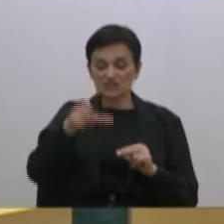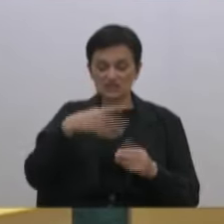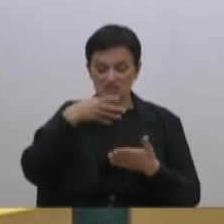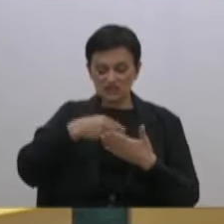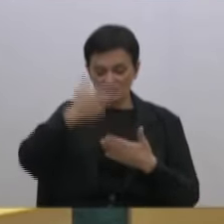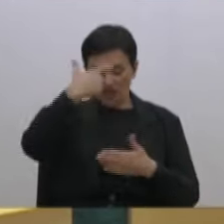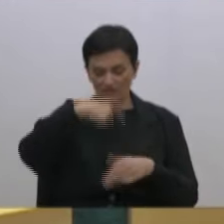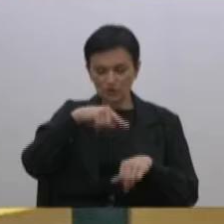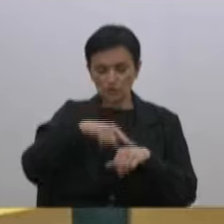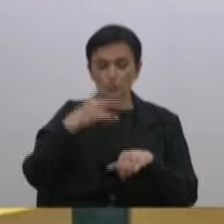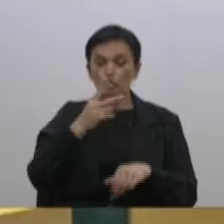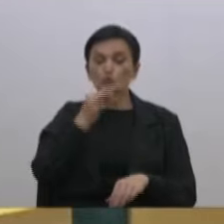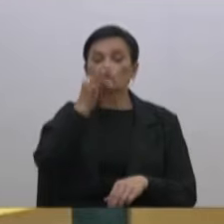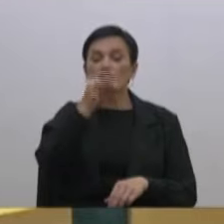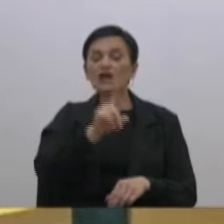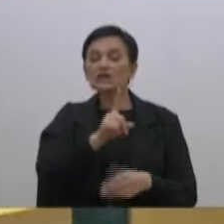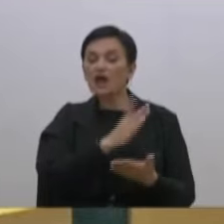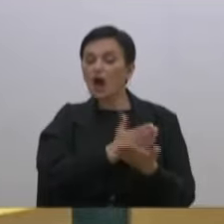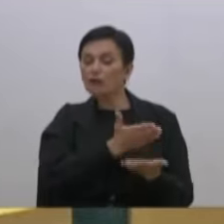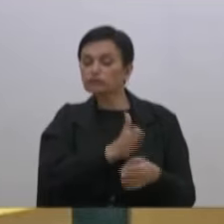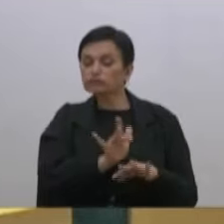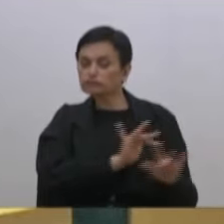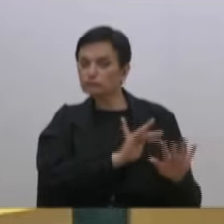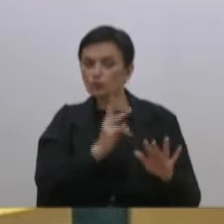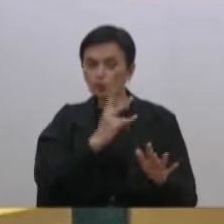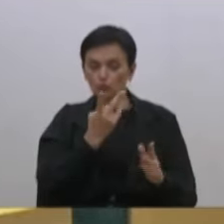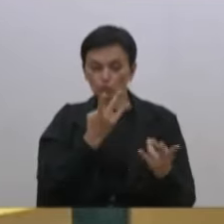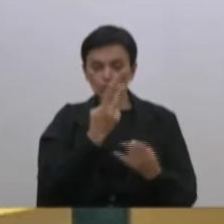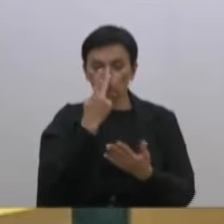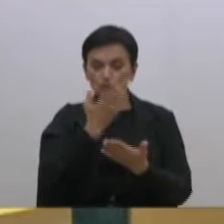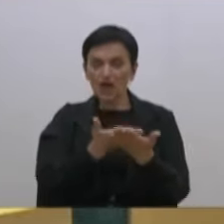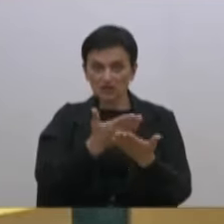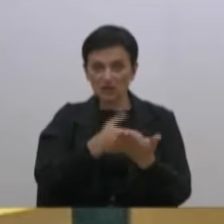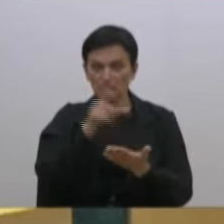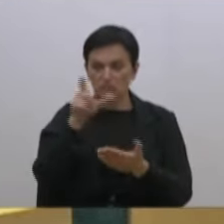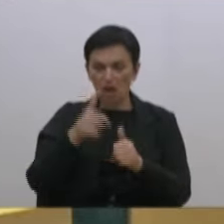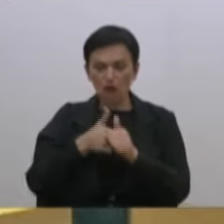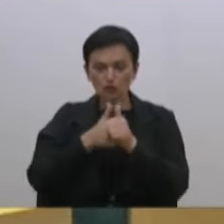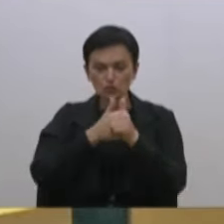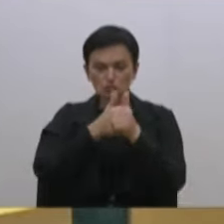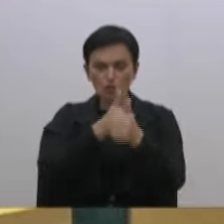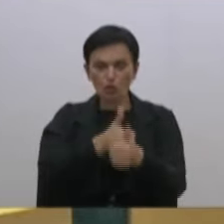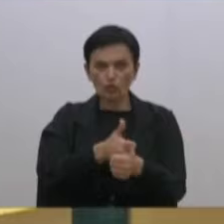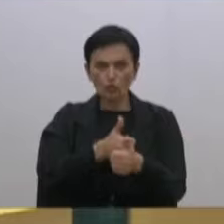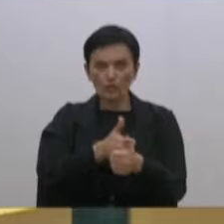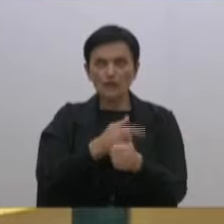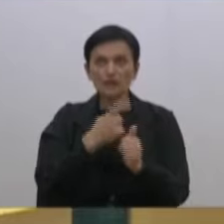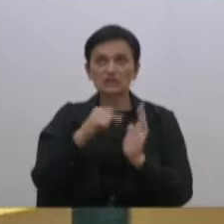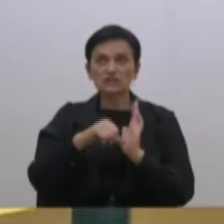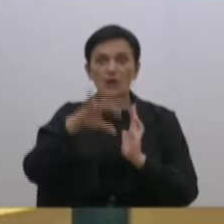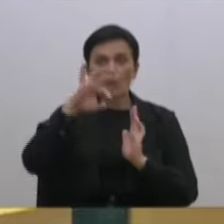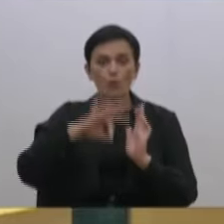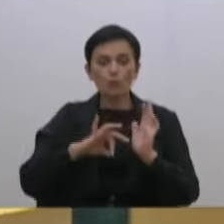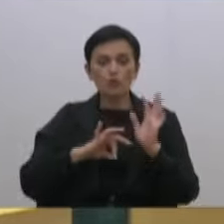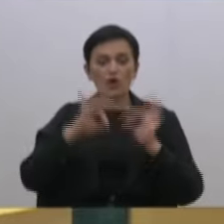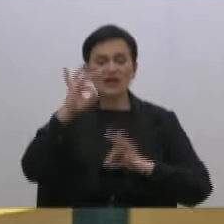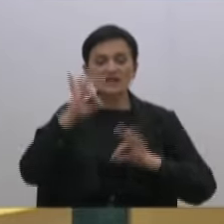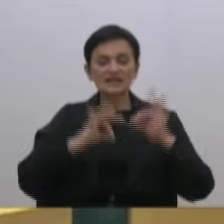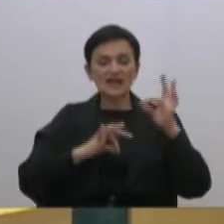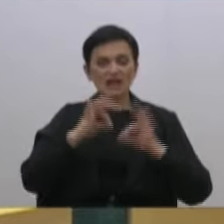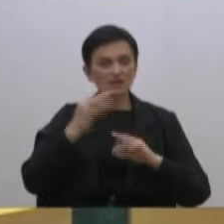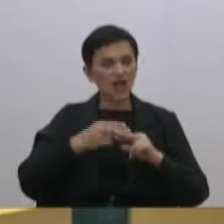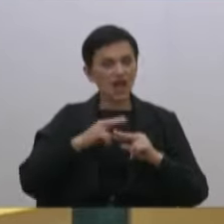მას უნდა უთხრა რა ხდება უნდა დაანახო და ხალხით მოგყვება ისევე როგორც ამ შემთხვევაში იმიტომ რომ 70%-იანი რეიტინგი ეს შემთხვევით არ მოდის